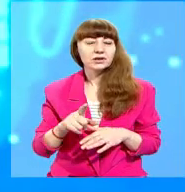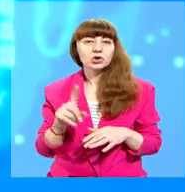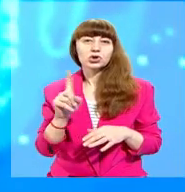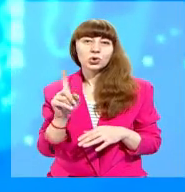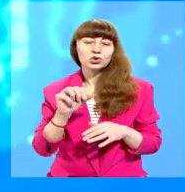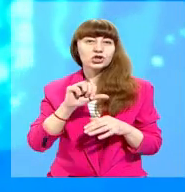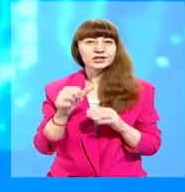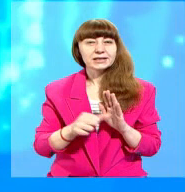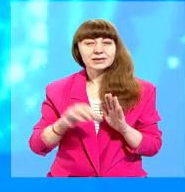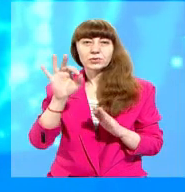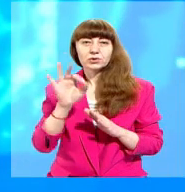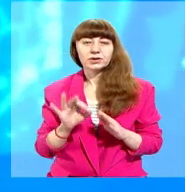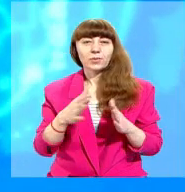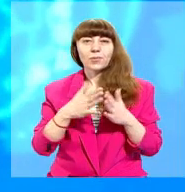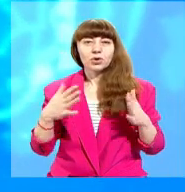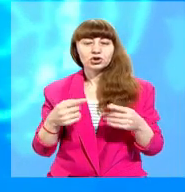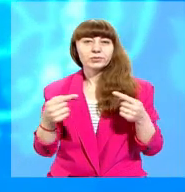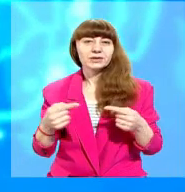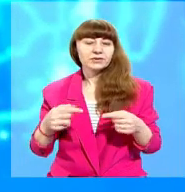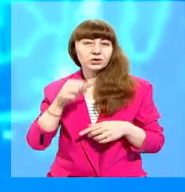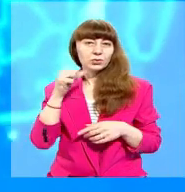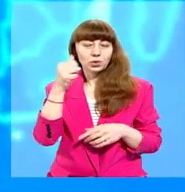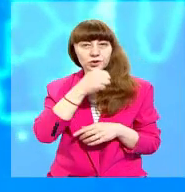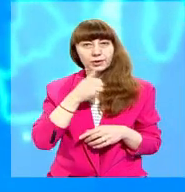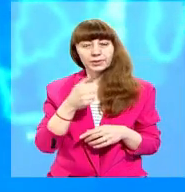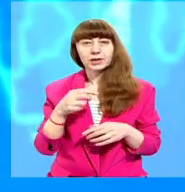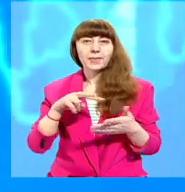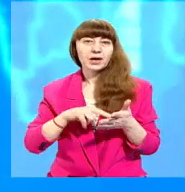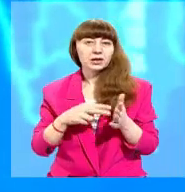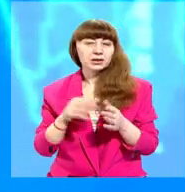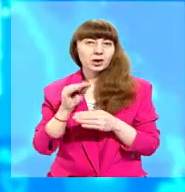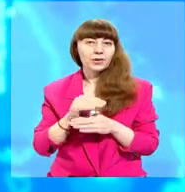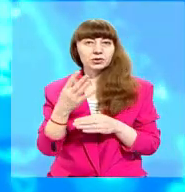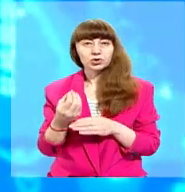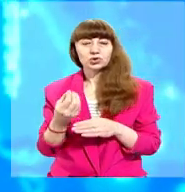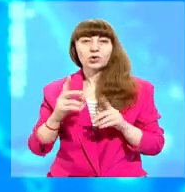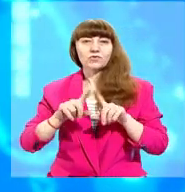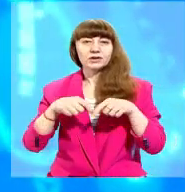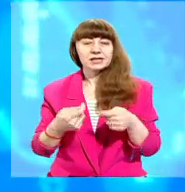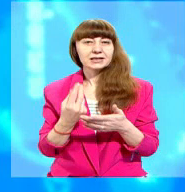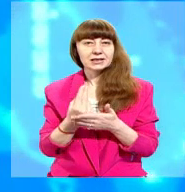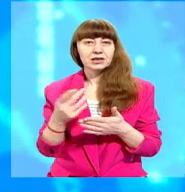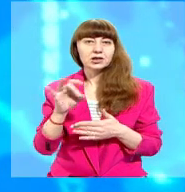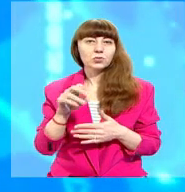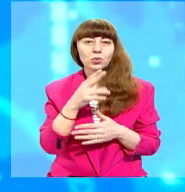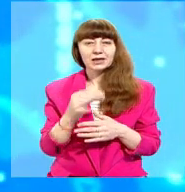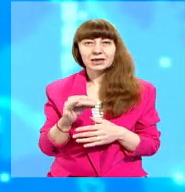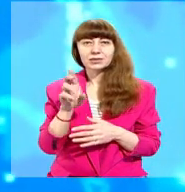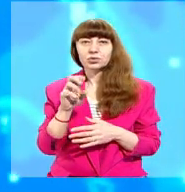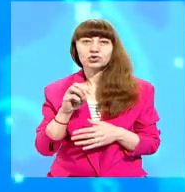на 16% больше прошлогоднего. На инфраструктурные проекты дополнительно будут выделены средства из республиканской